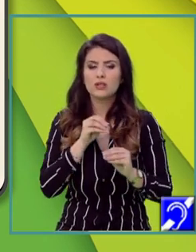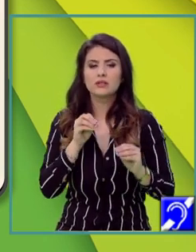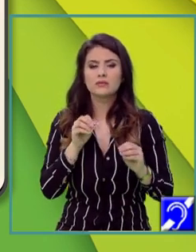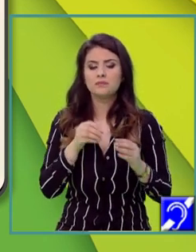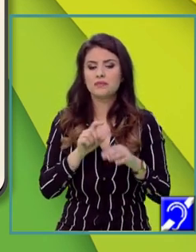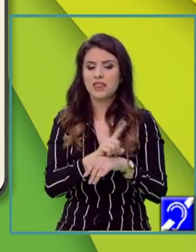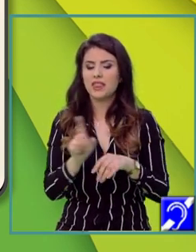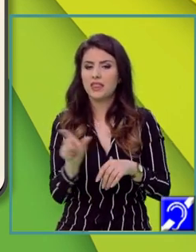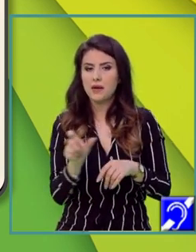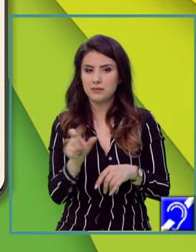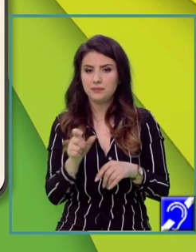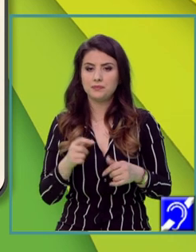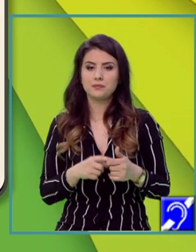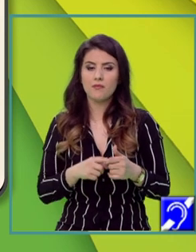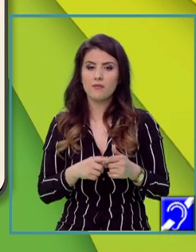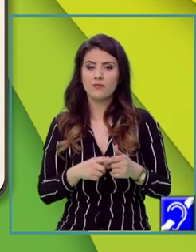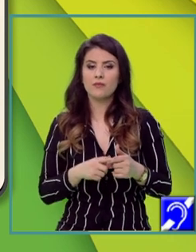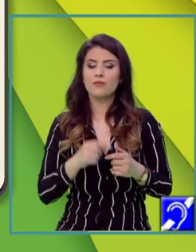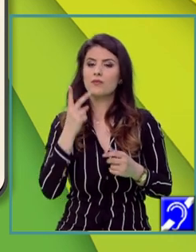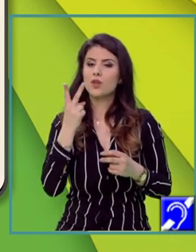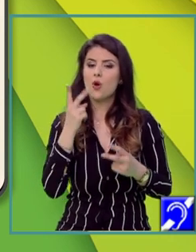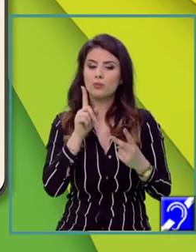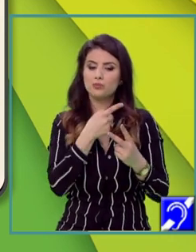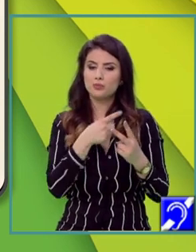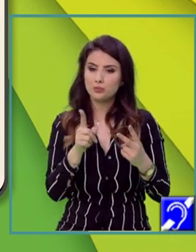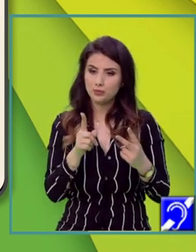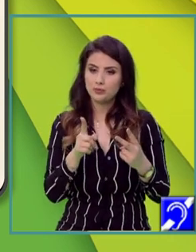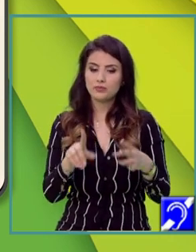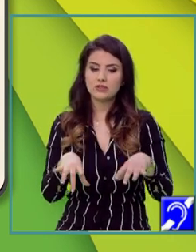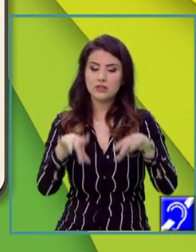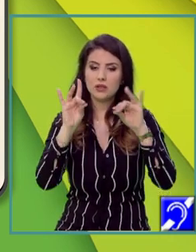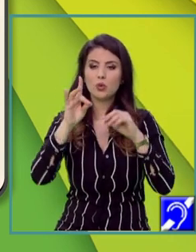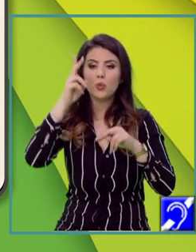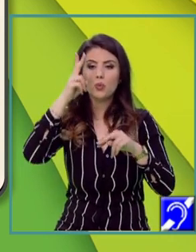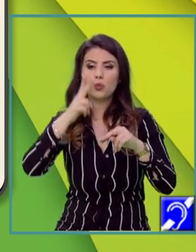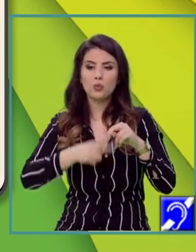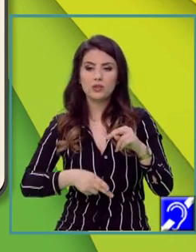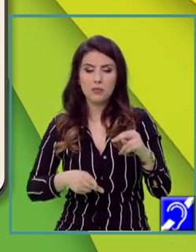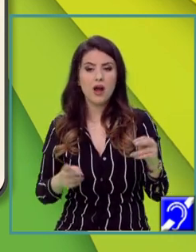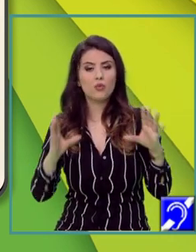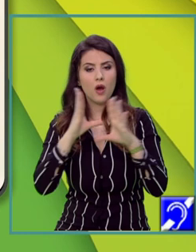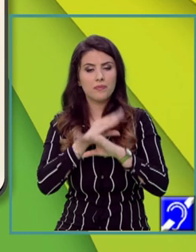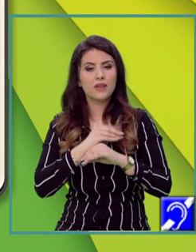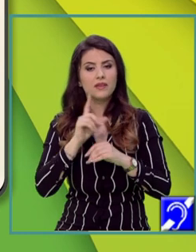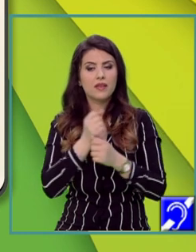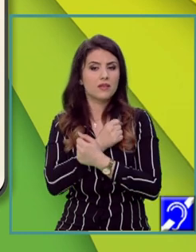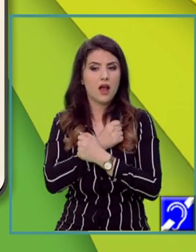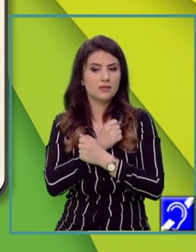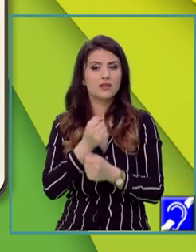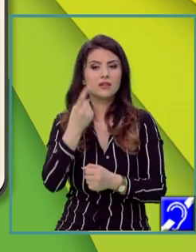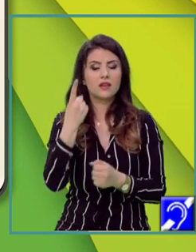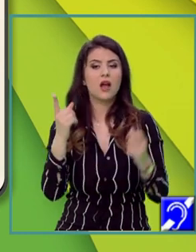cele două dimensiuni temporale se regăsesc în romanul Ultima noapte de dragoste întâia noapte de război timpul